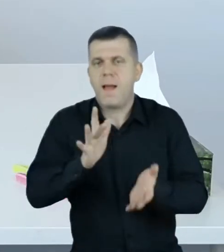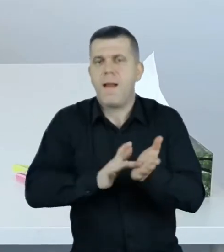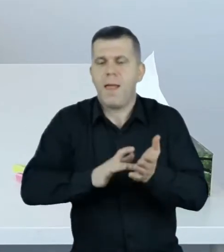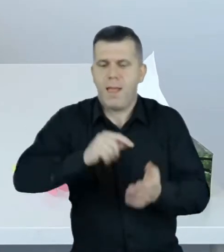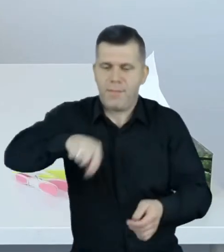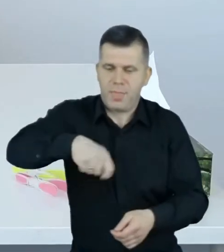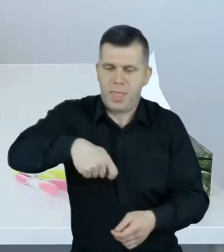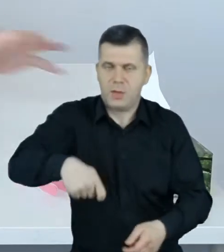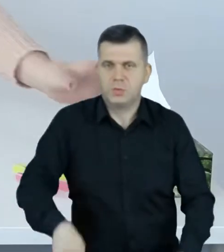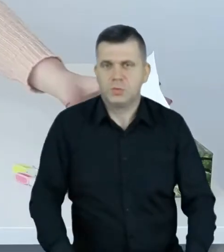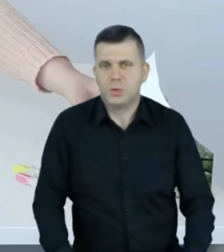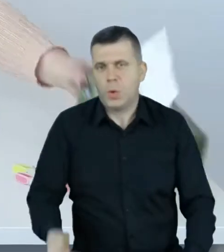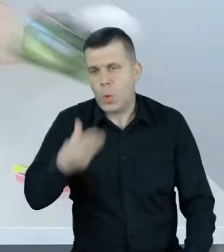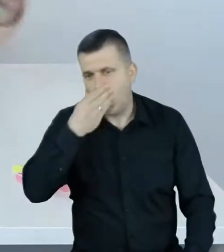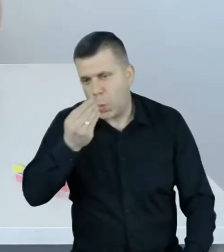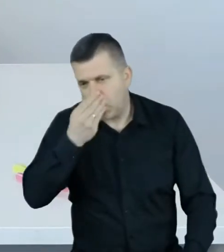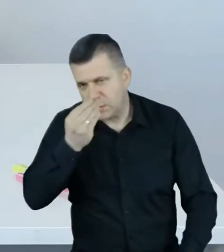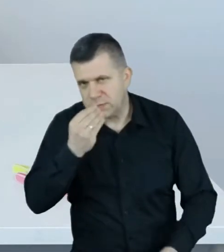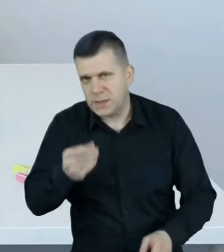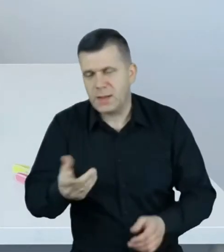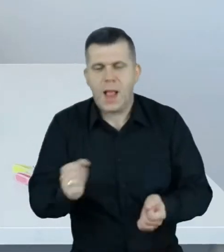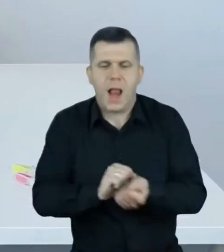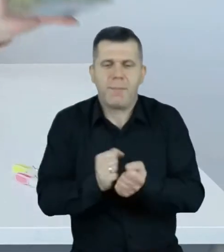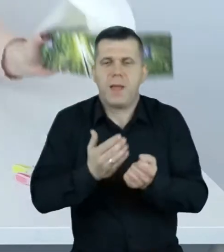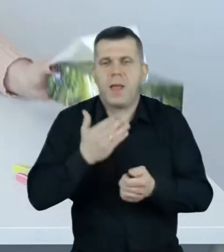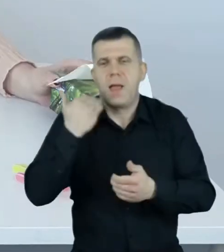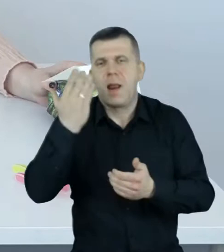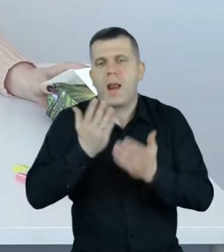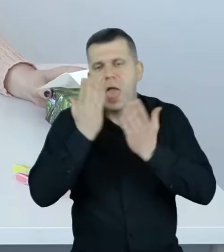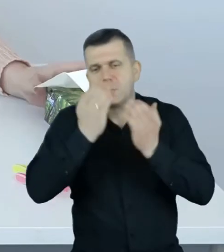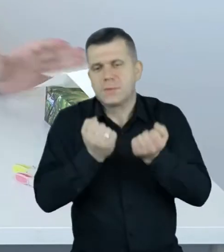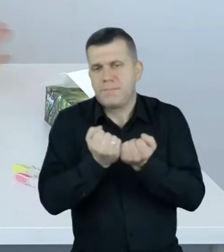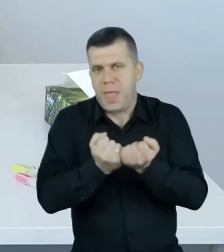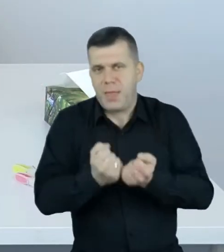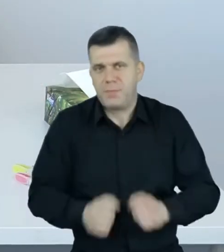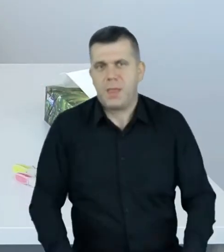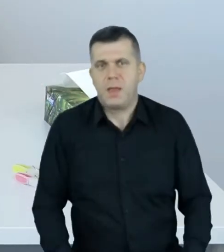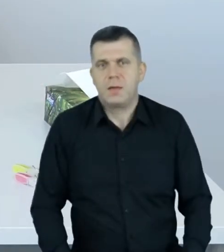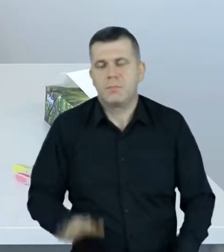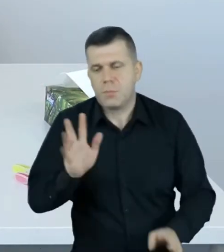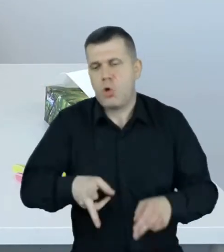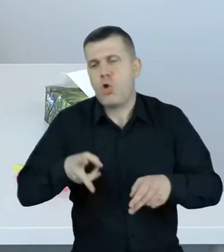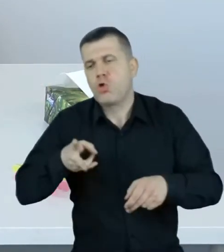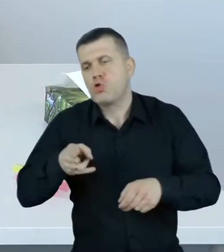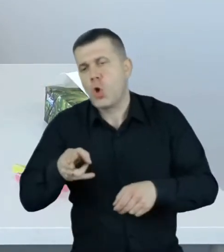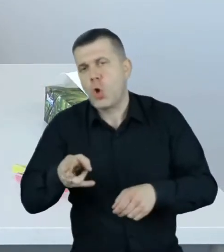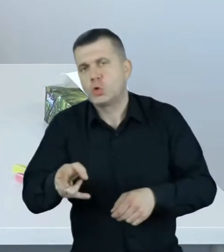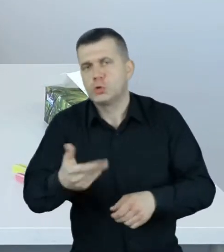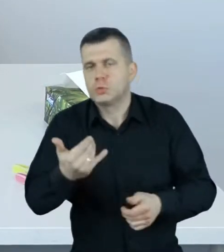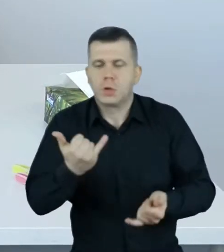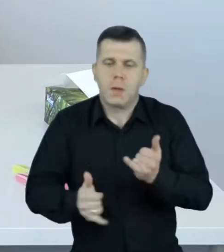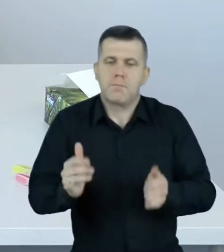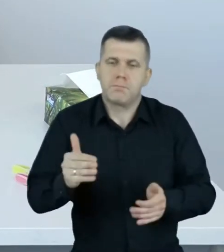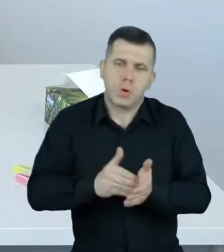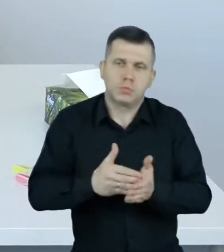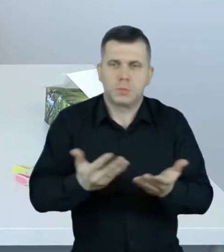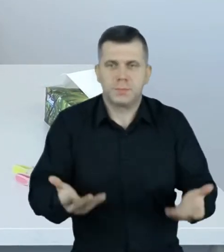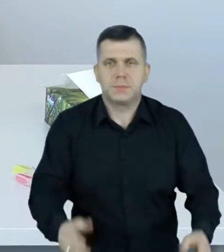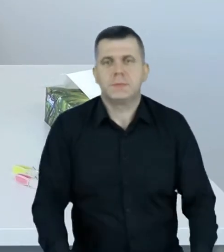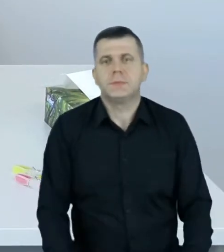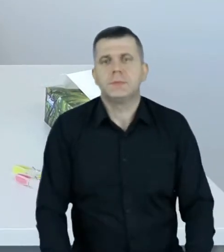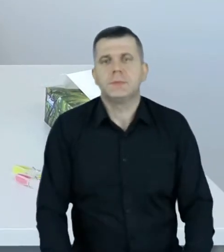ogłoszenia kleju chusteczki ręcznik papierowy papier ewentualnie nożyczki jakby coś mi się